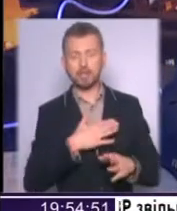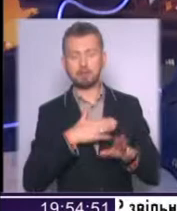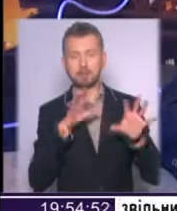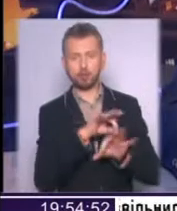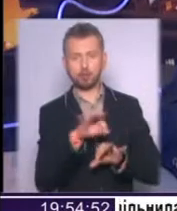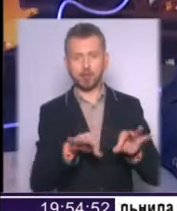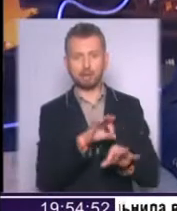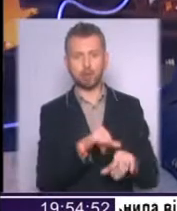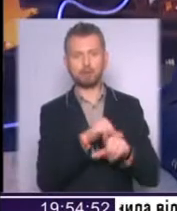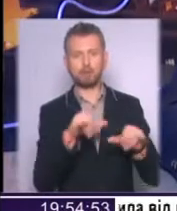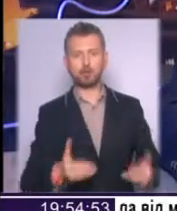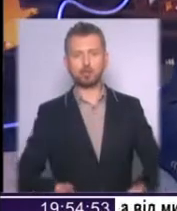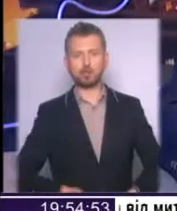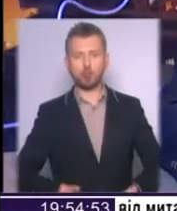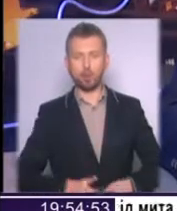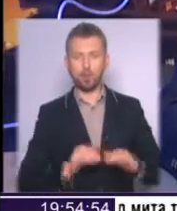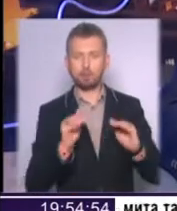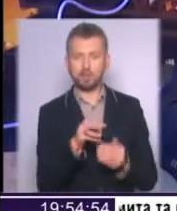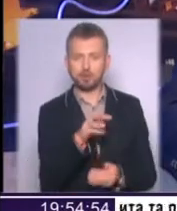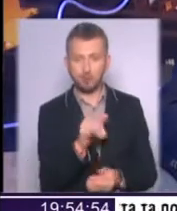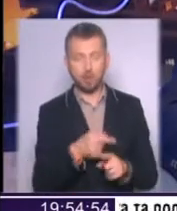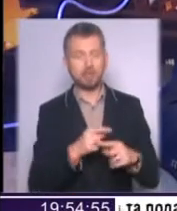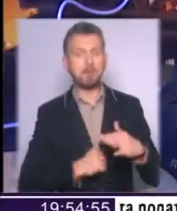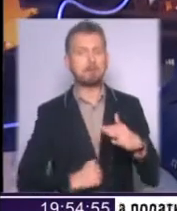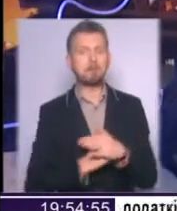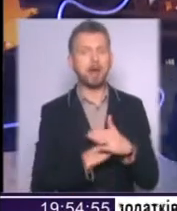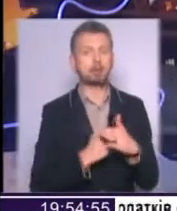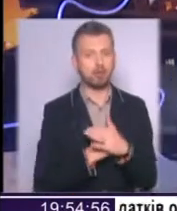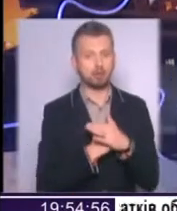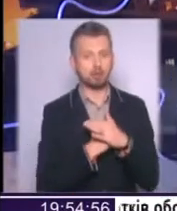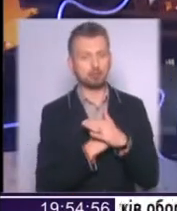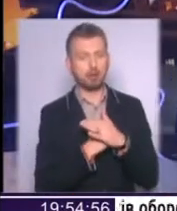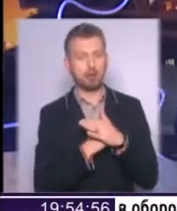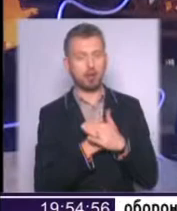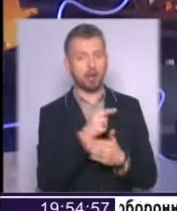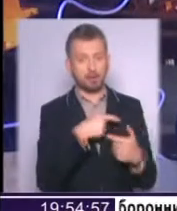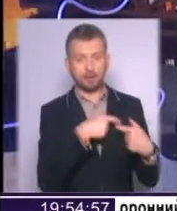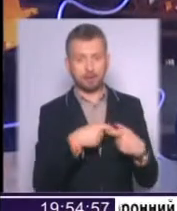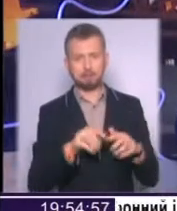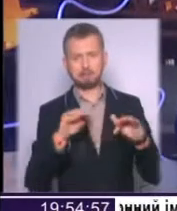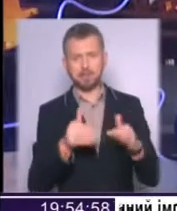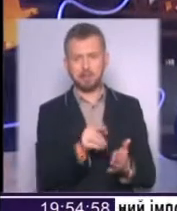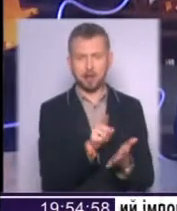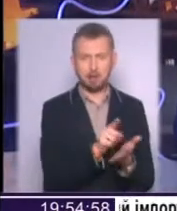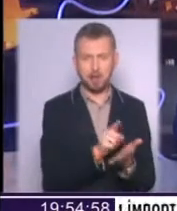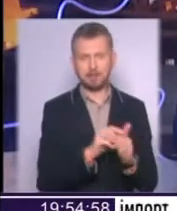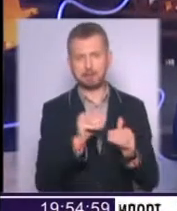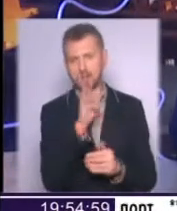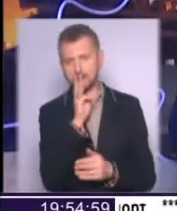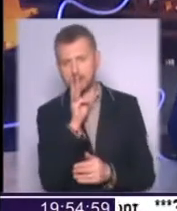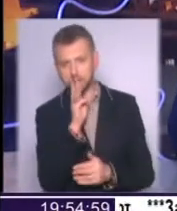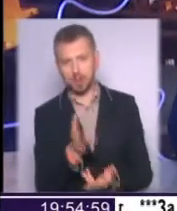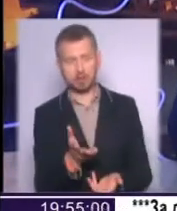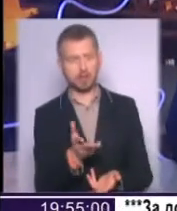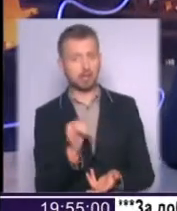законопроєкт про збільшення прожиткового мінімуму. Це базова річ, з якої виходять мінімальна пенсія, мінімальна зарплатня.